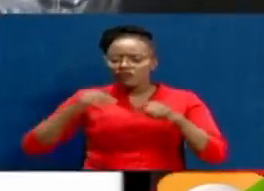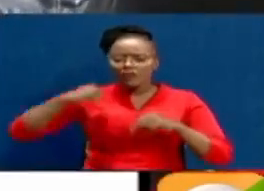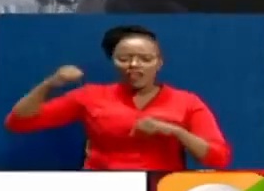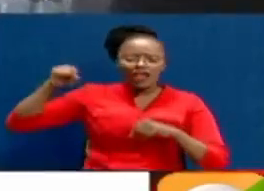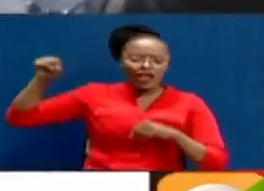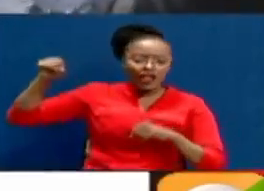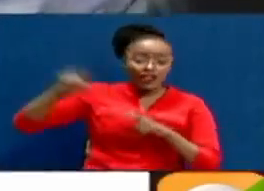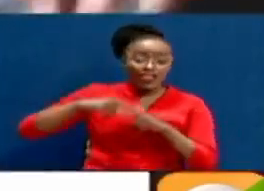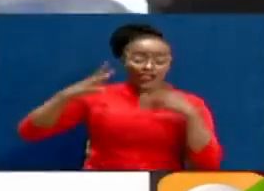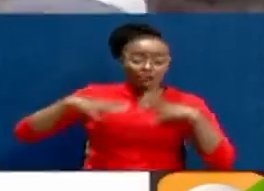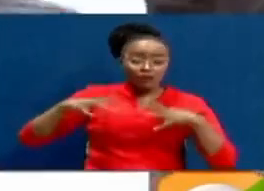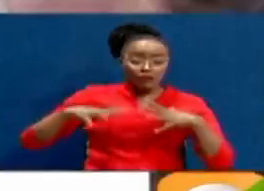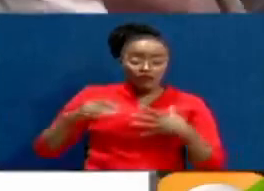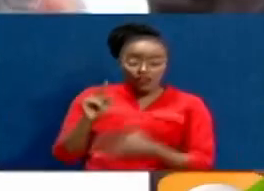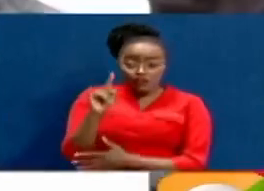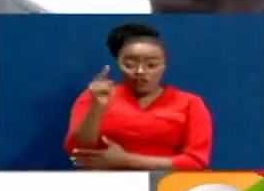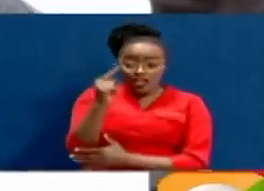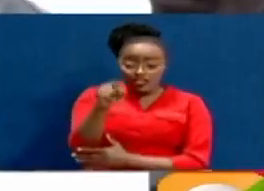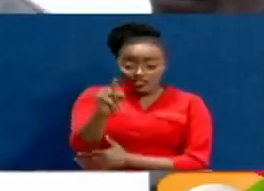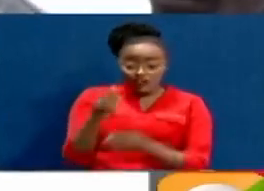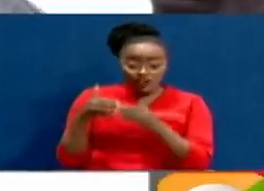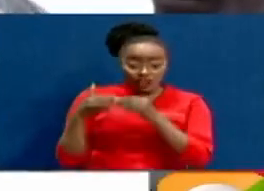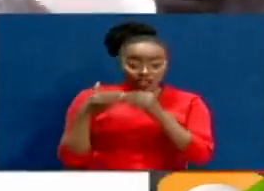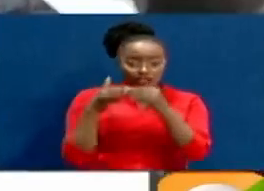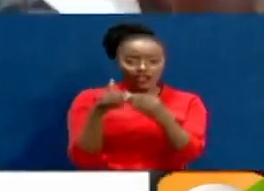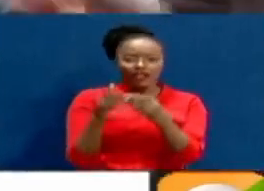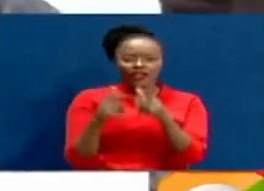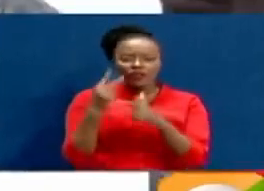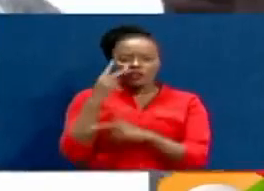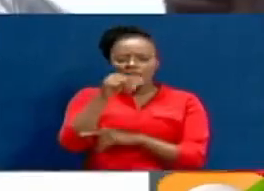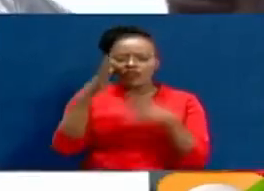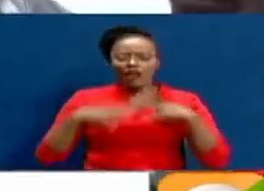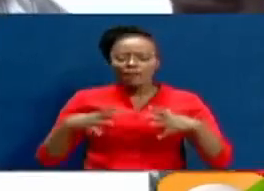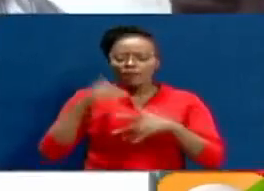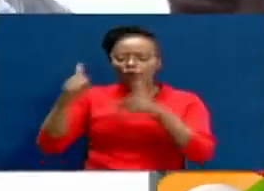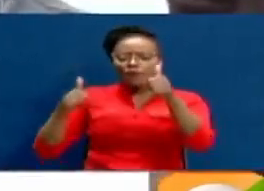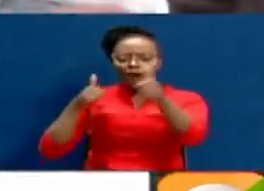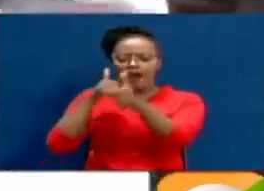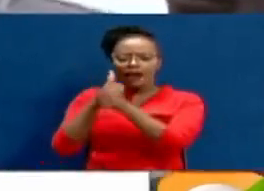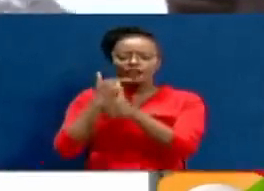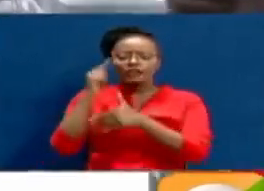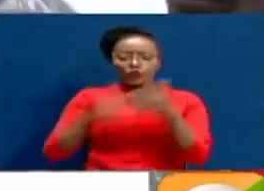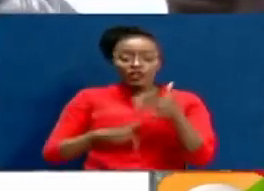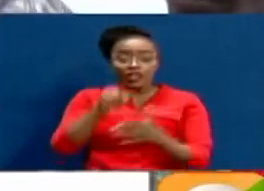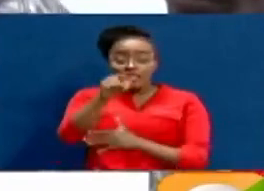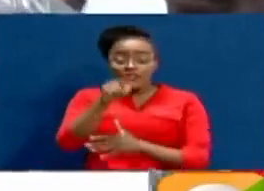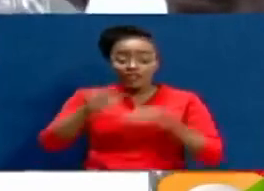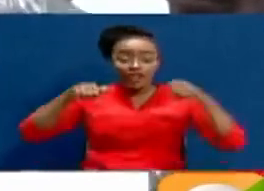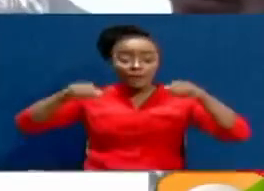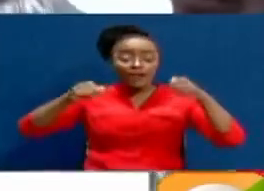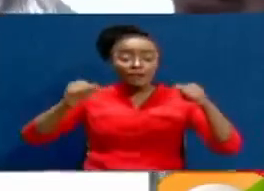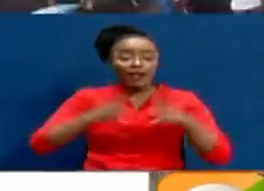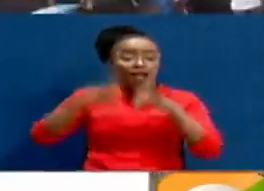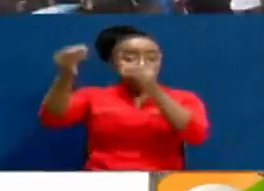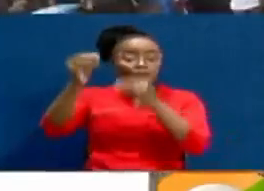chini, hao watu wakiwa wa kwanza, wakiwa ndio wameongoza. Tukaona wenye walikuwa nyuma, wanasema, oi, hiyo bike, ndio